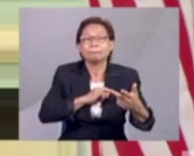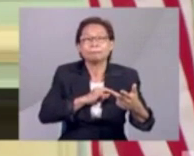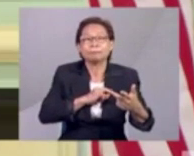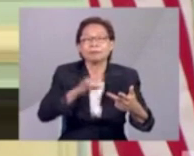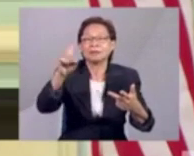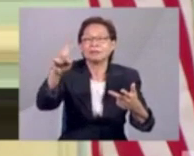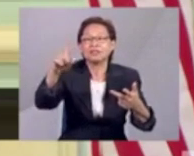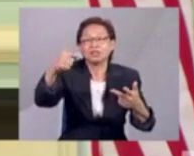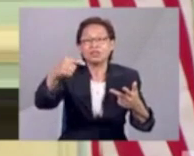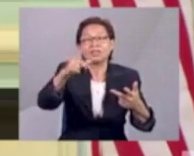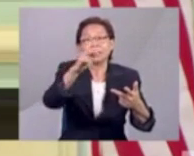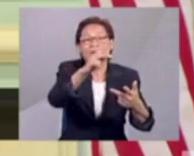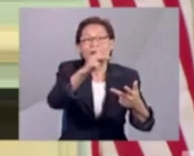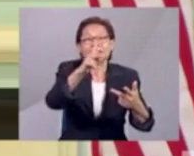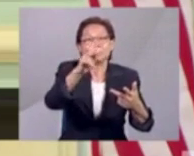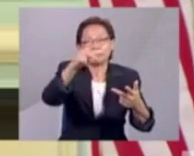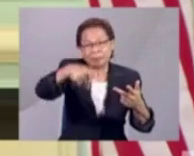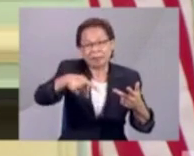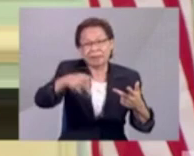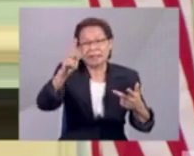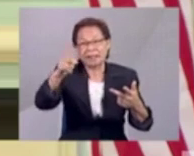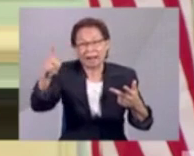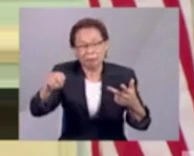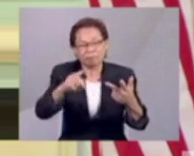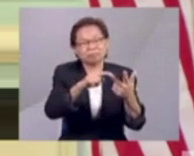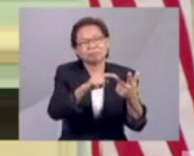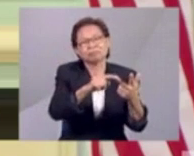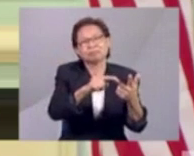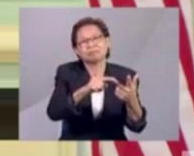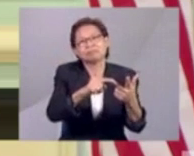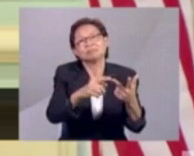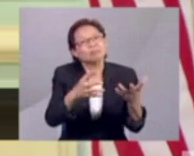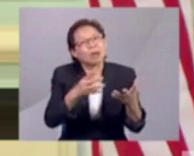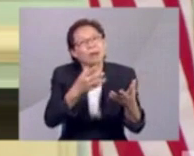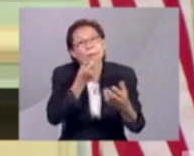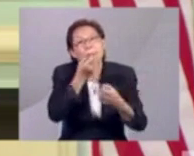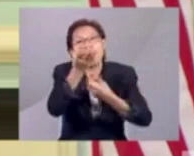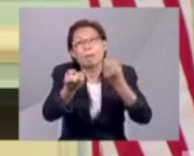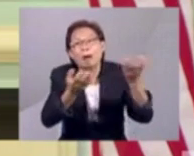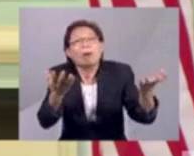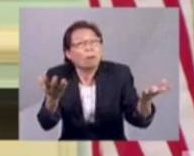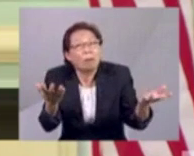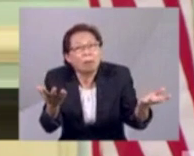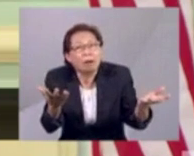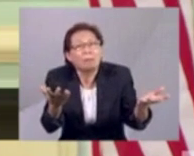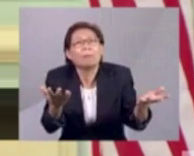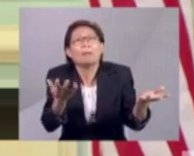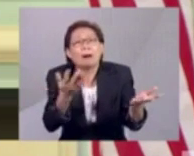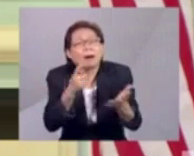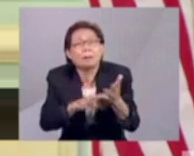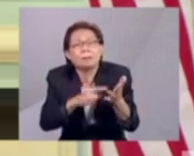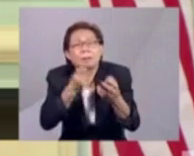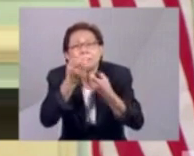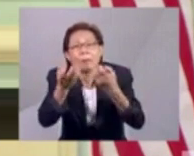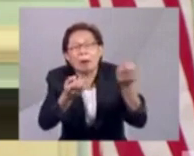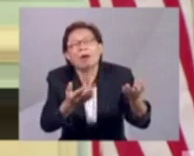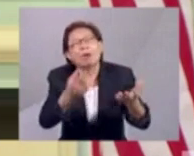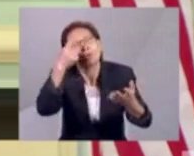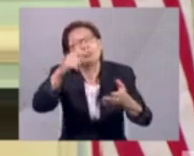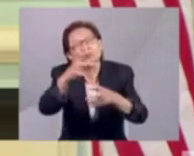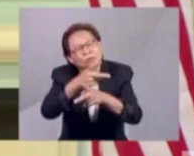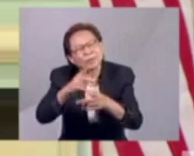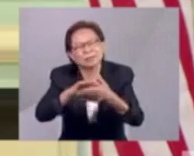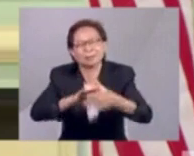DG Kesihatan? Tidak lain dan tidak bukan adalah untuk menjaga keselamatan dan kesihatan